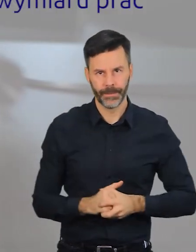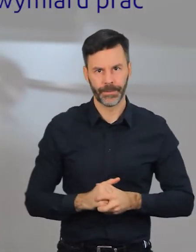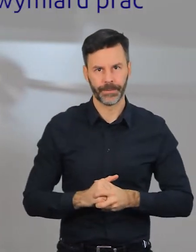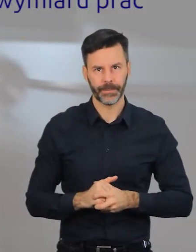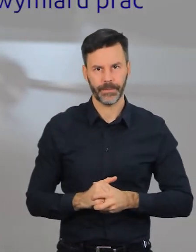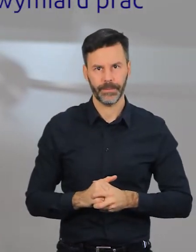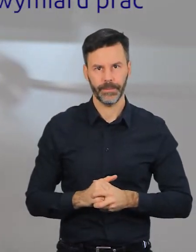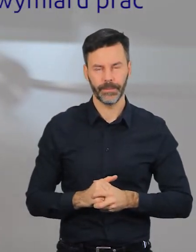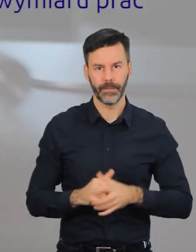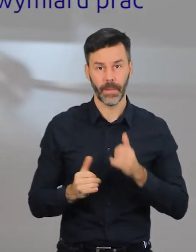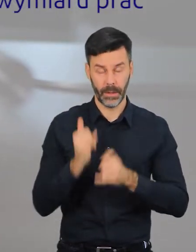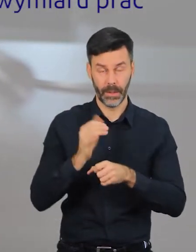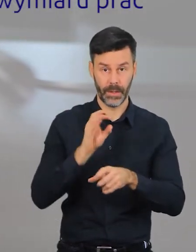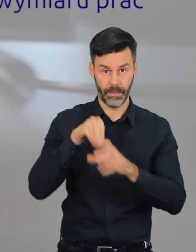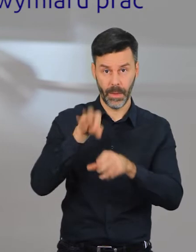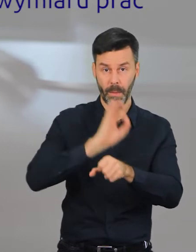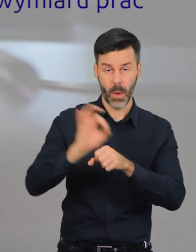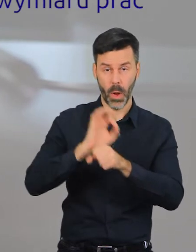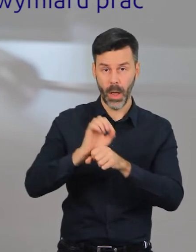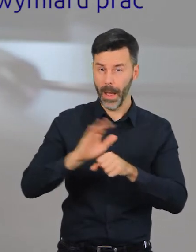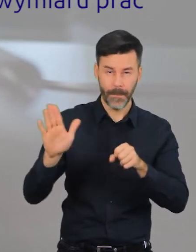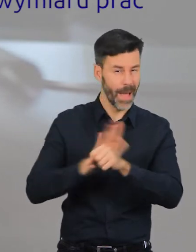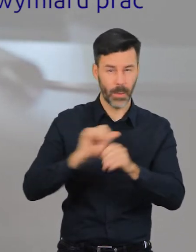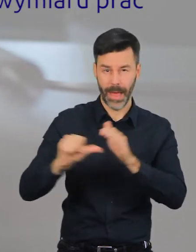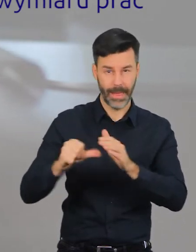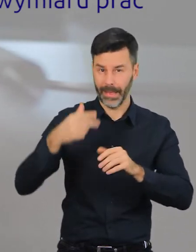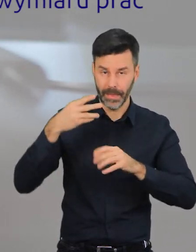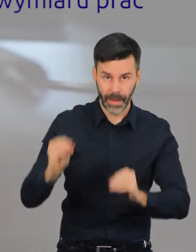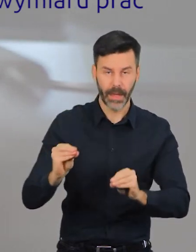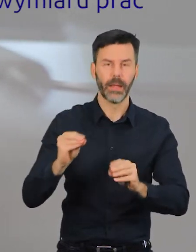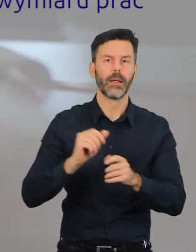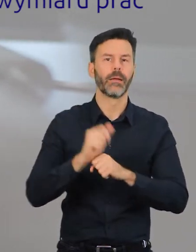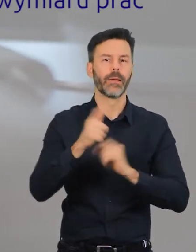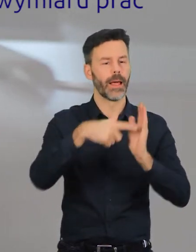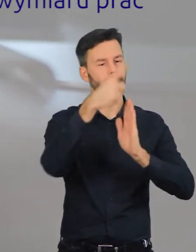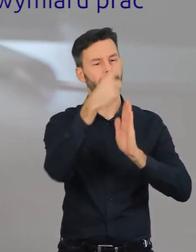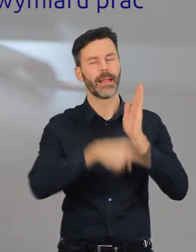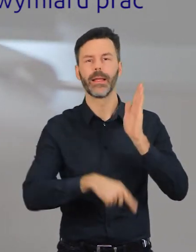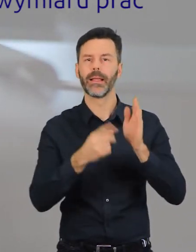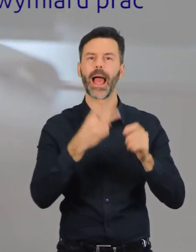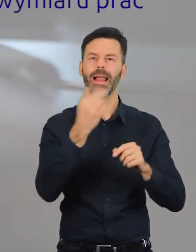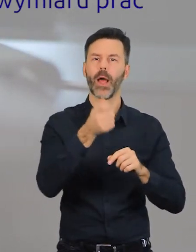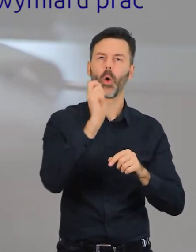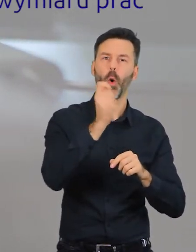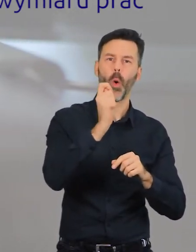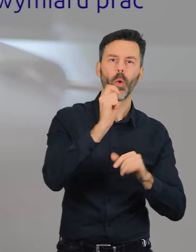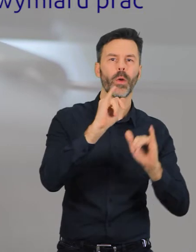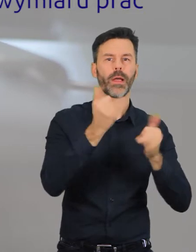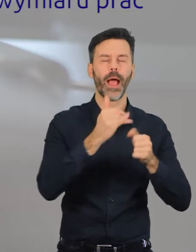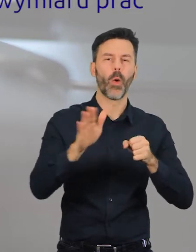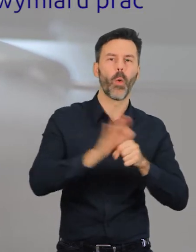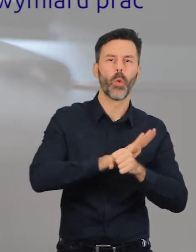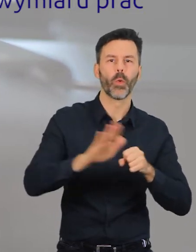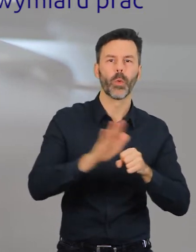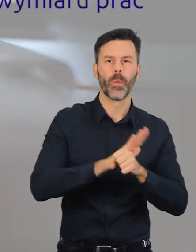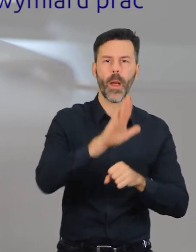w niepełnym wymiarze czasu pracy, ewidencję czasu pracy w ramach projektu, poprawność uzupełnienia modułu baza